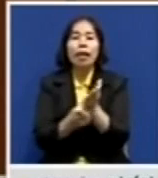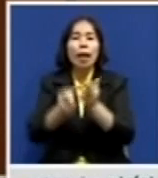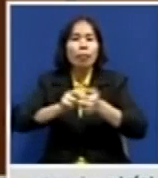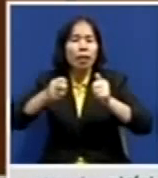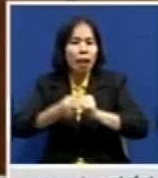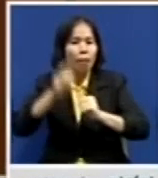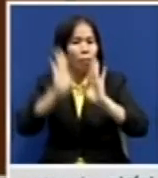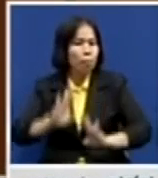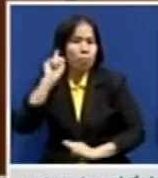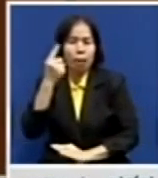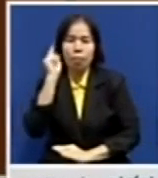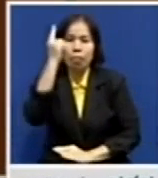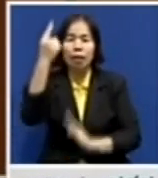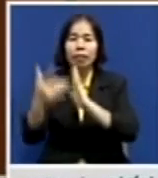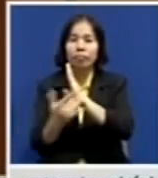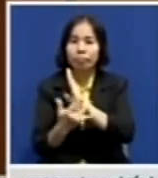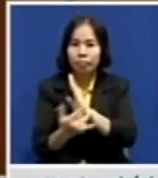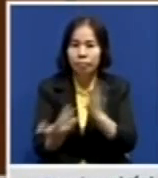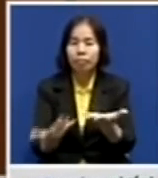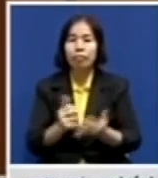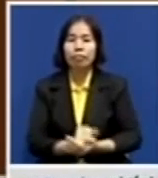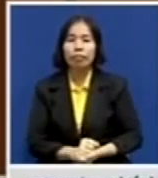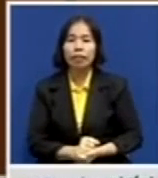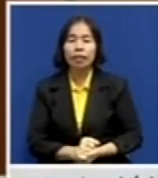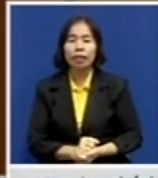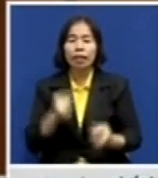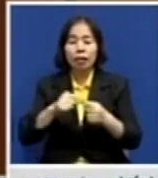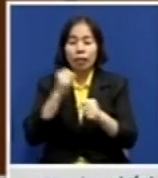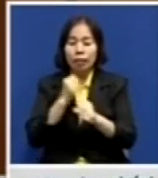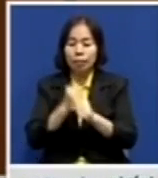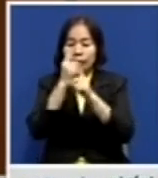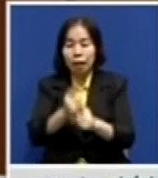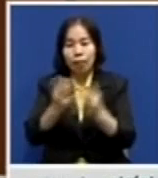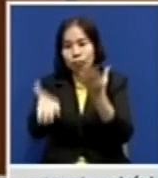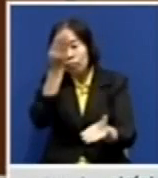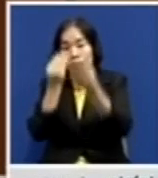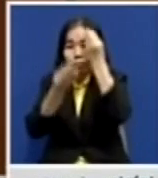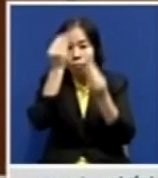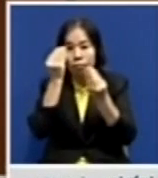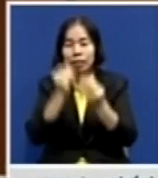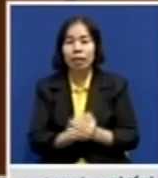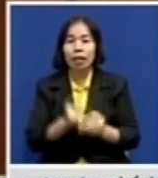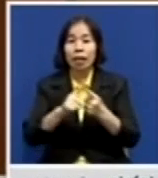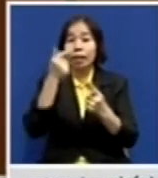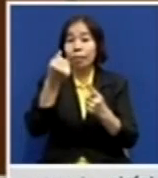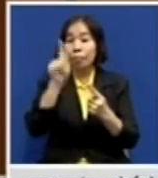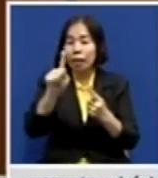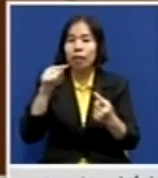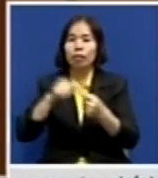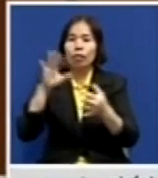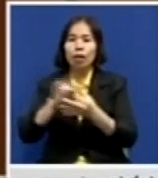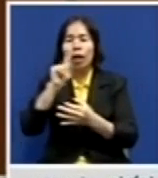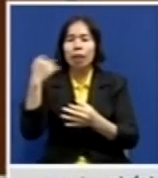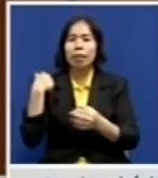าสมัยนะครับที่เป็นอุปสรรคเอากฎระเบียบต่างๆมาทำให้เกิดการเรียนรู้11การจัดเตรียมมาตรการรองรับภัยแล้งและอุทกภั